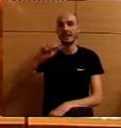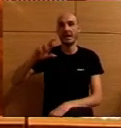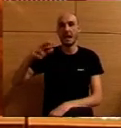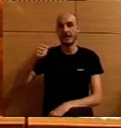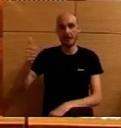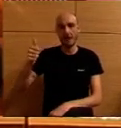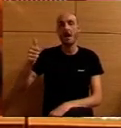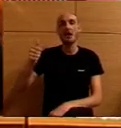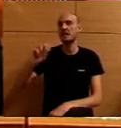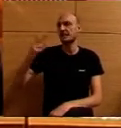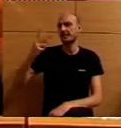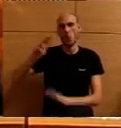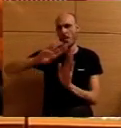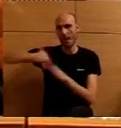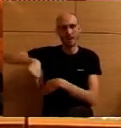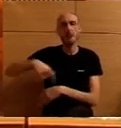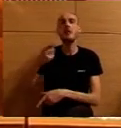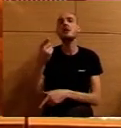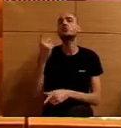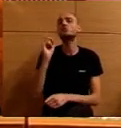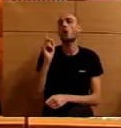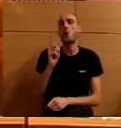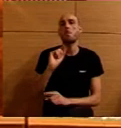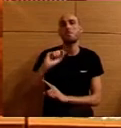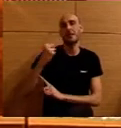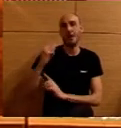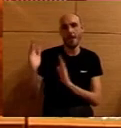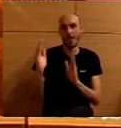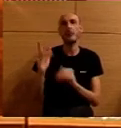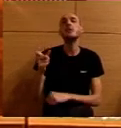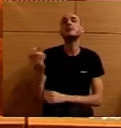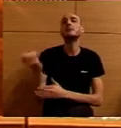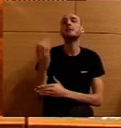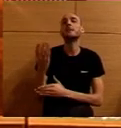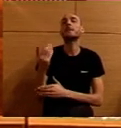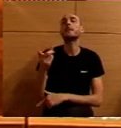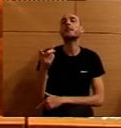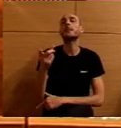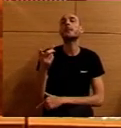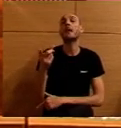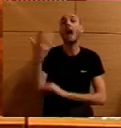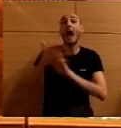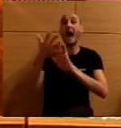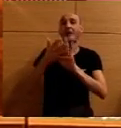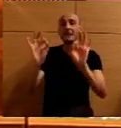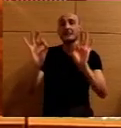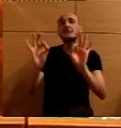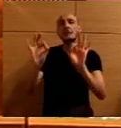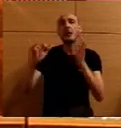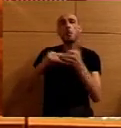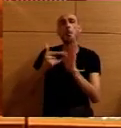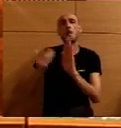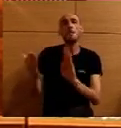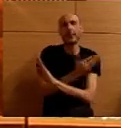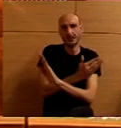no. Per ser ètic en els torns, sols a la primera. Parla vostè de previsió per evitar